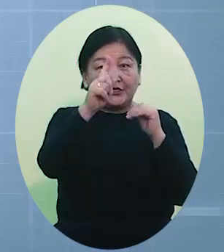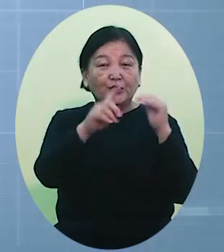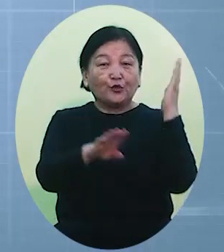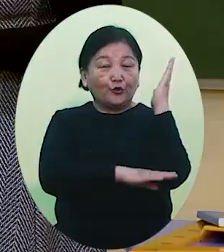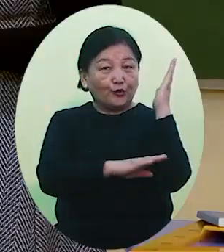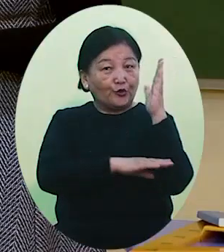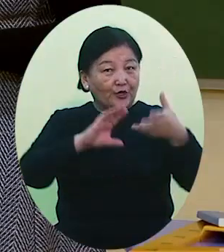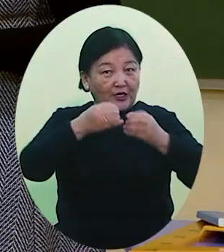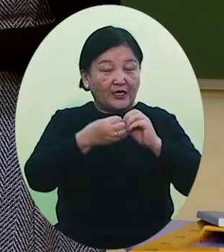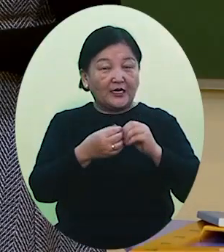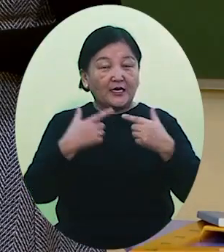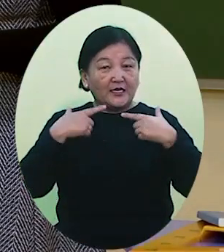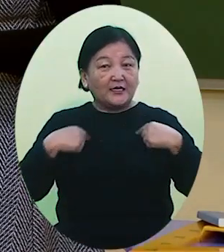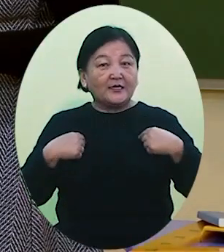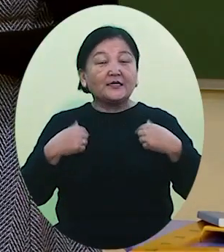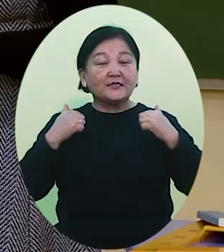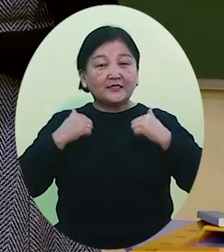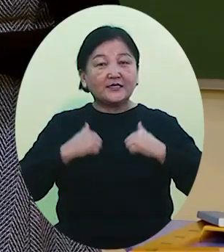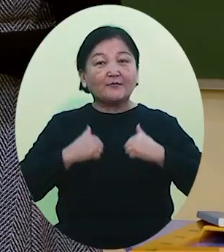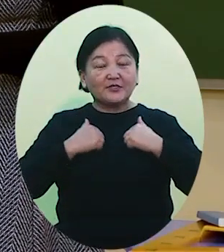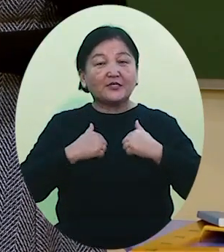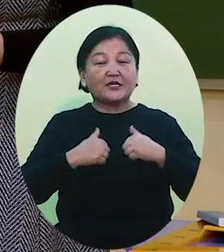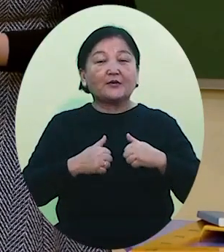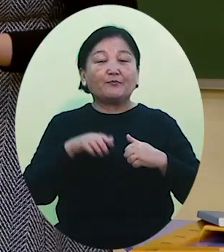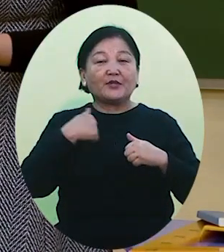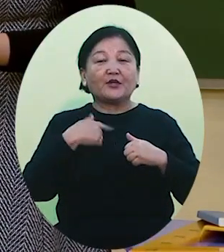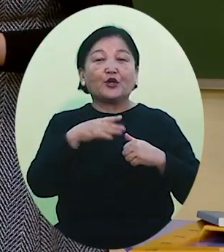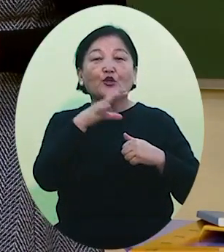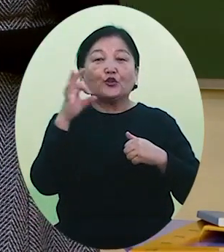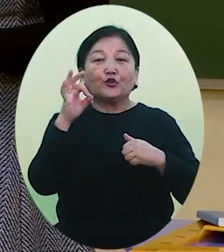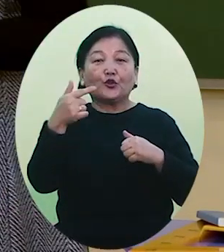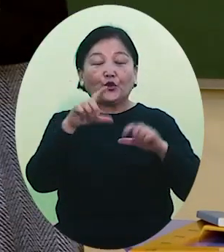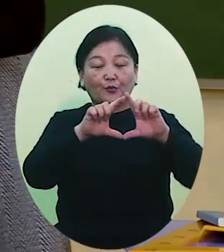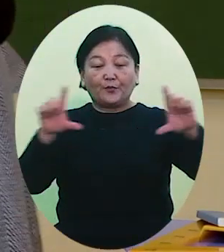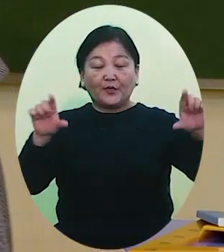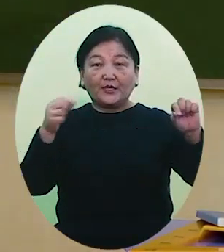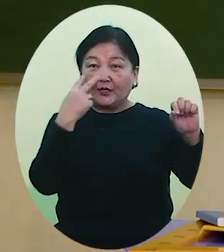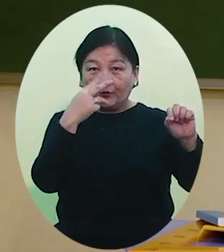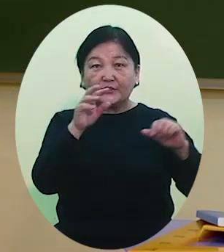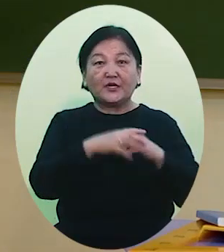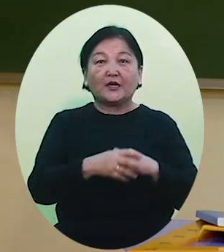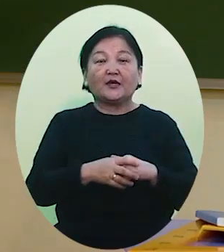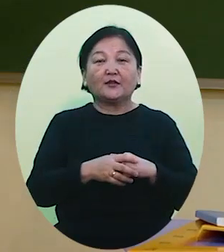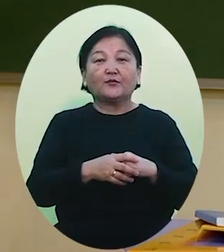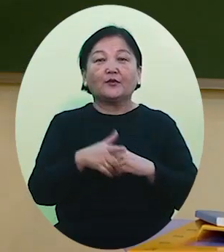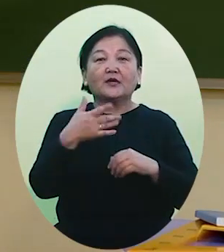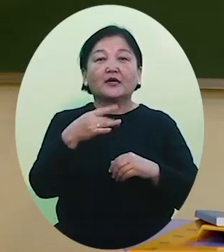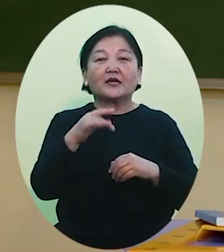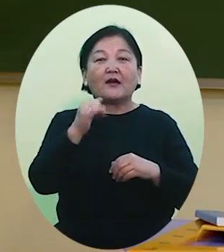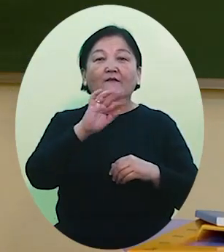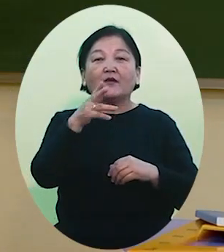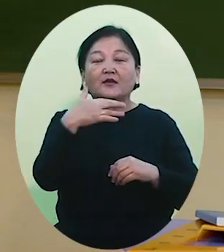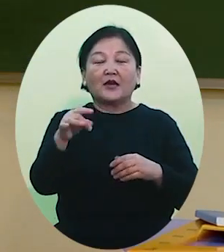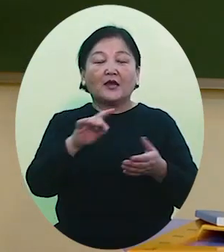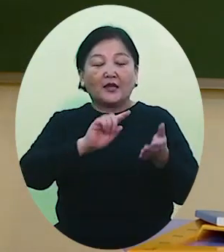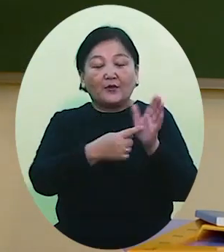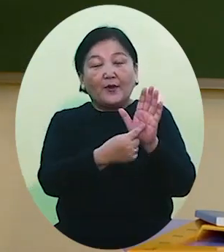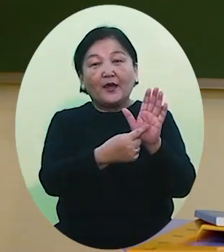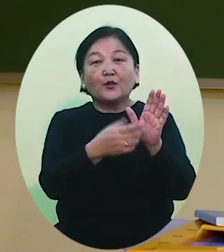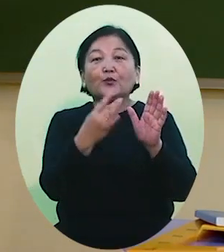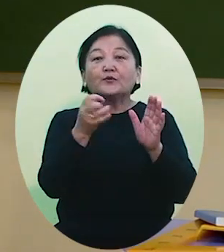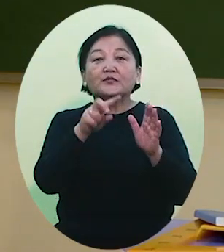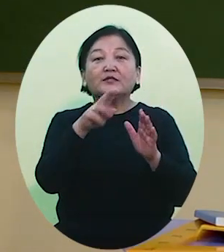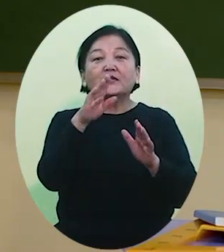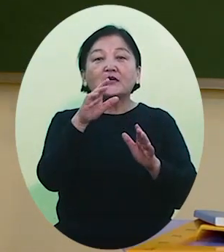дүрсэл. За эхний хоёр асуултыг эхлээд хариулъя. За эхний асуулт бол хэдэн өдрийн дараа 10 цамц ойх вэ